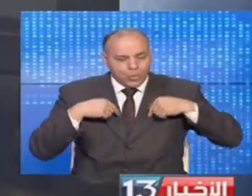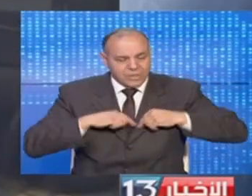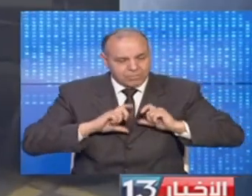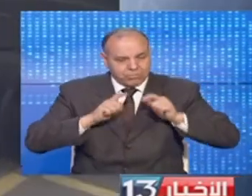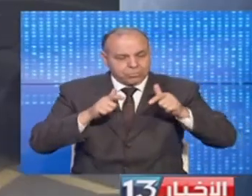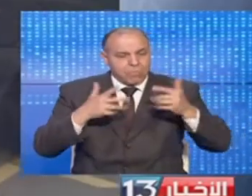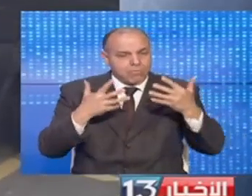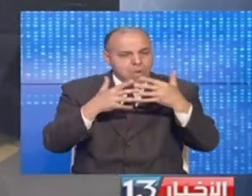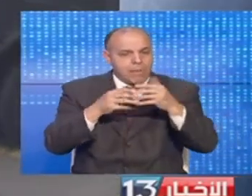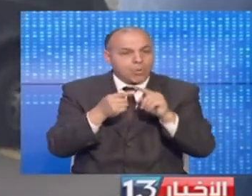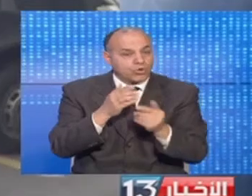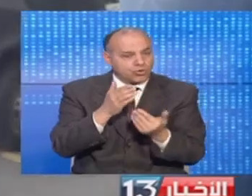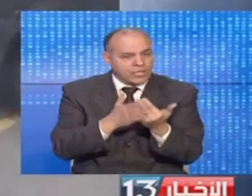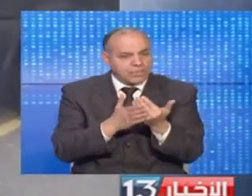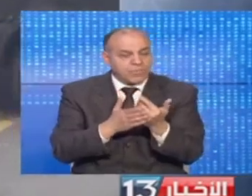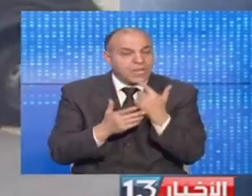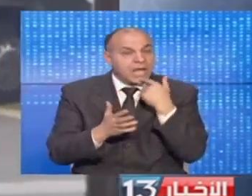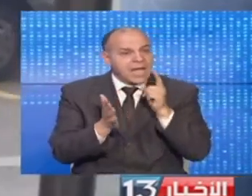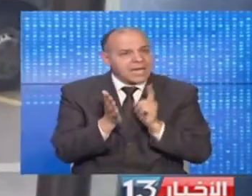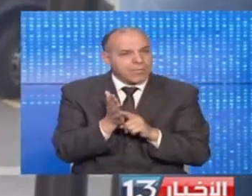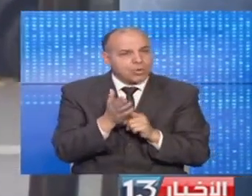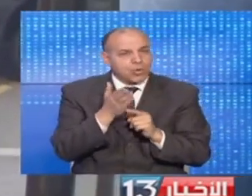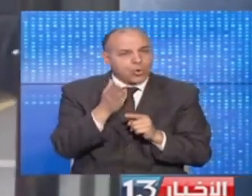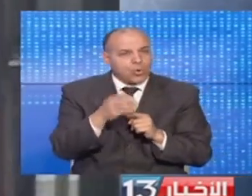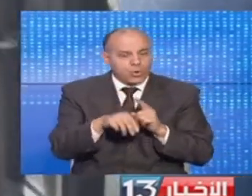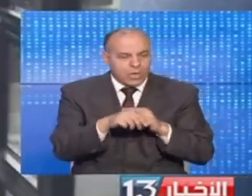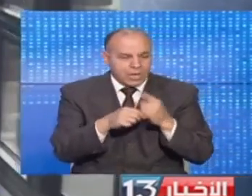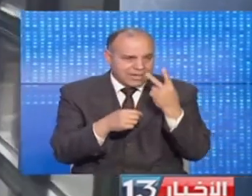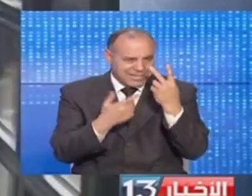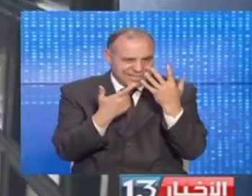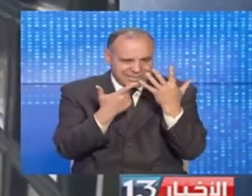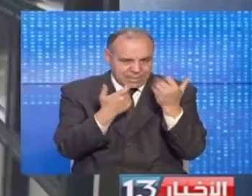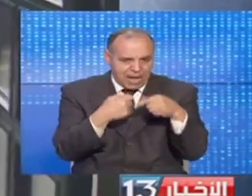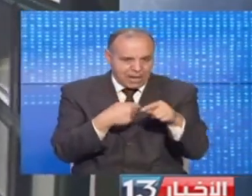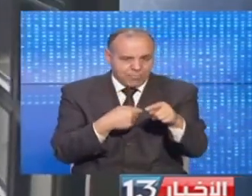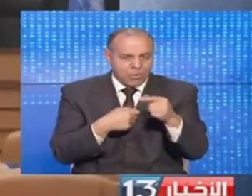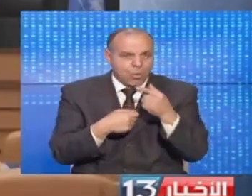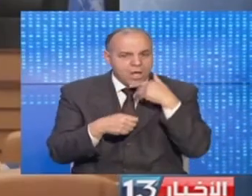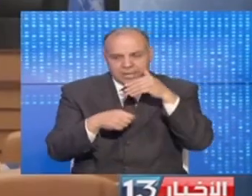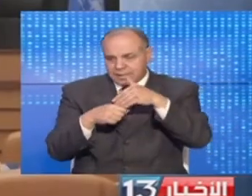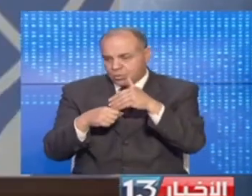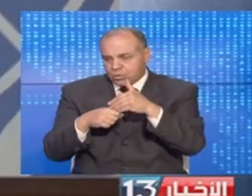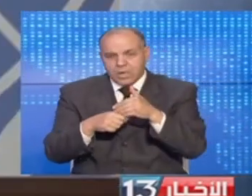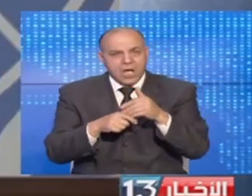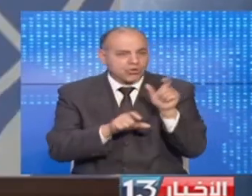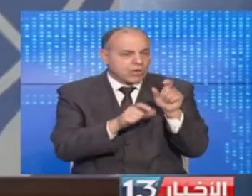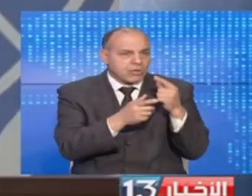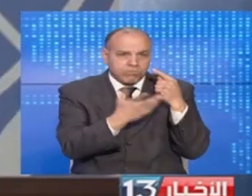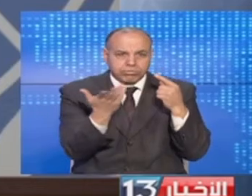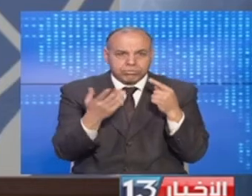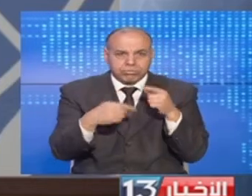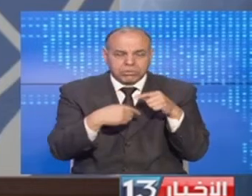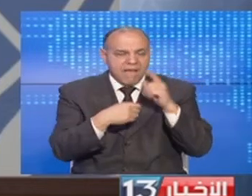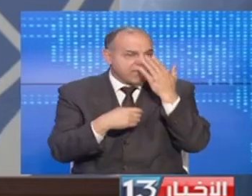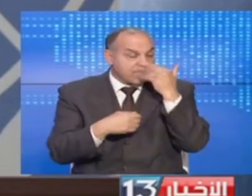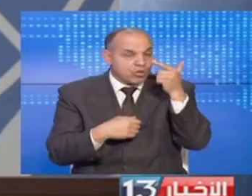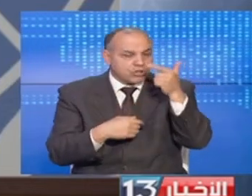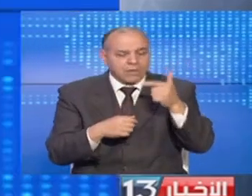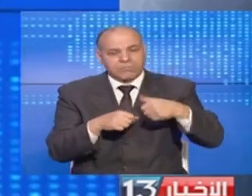موحده جديده يجب ان تتم في غضون اسبوع ويجري التصويت على المرشحين في اوائل ابريل